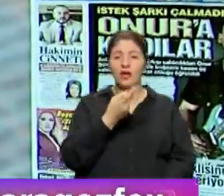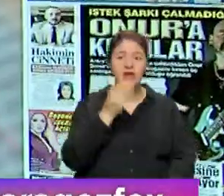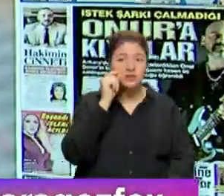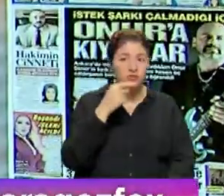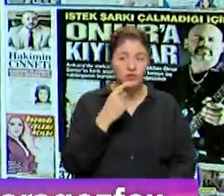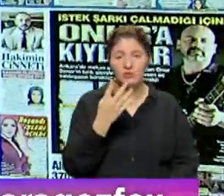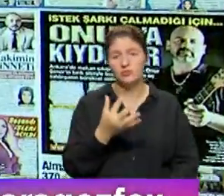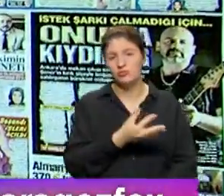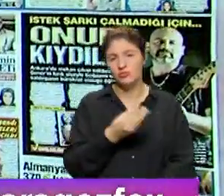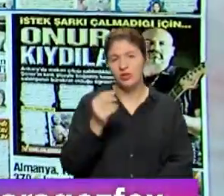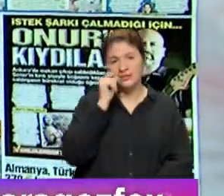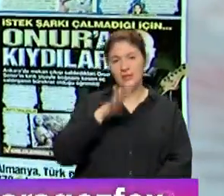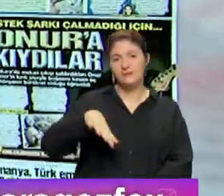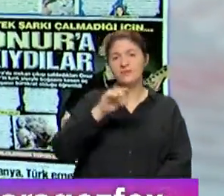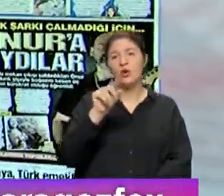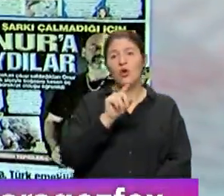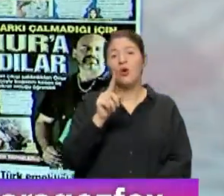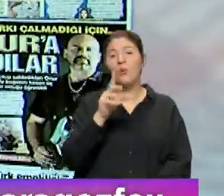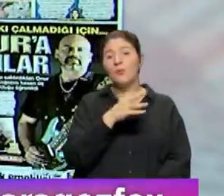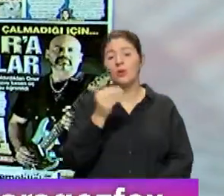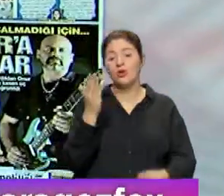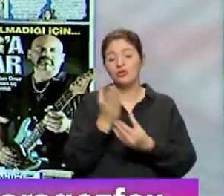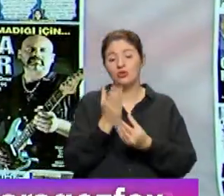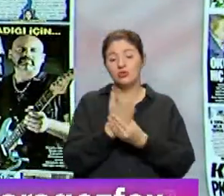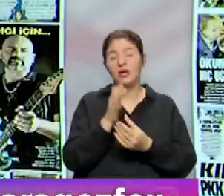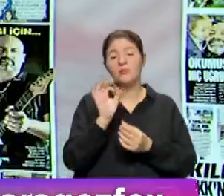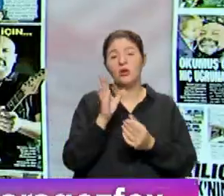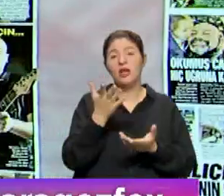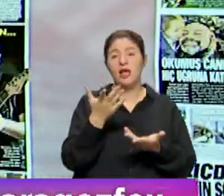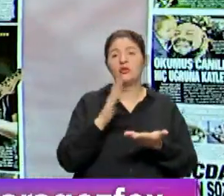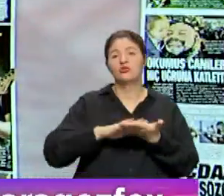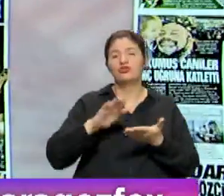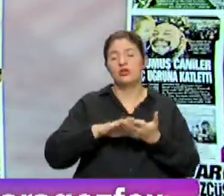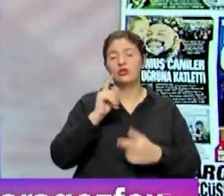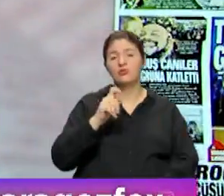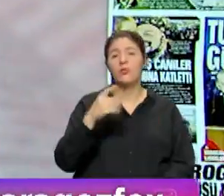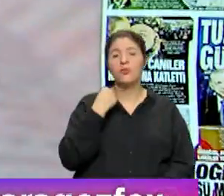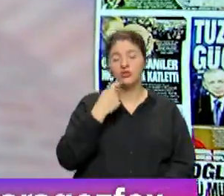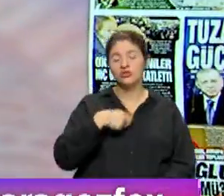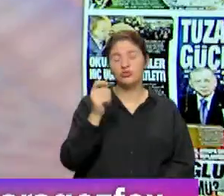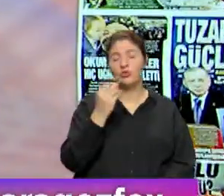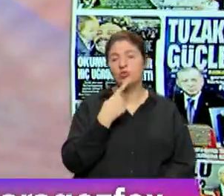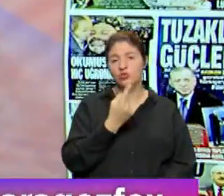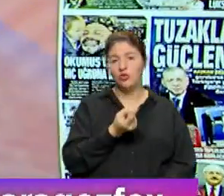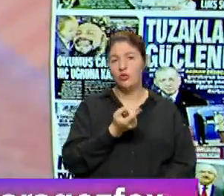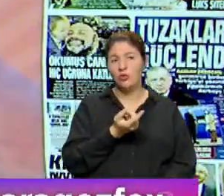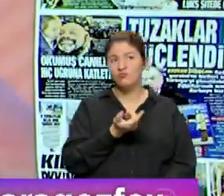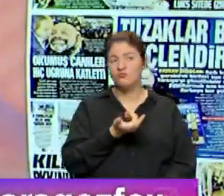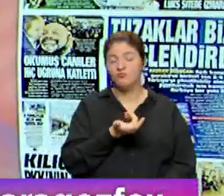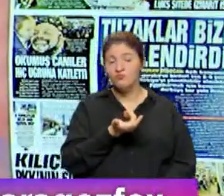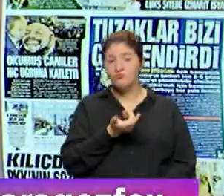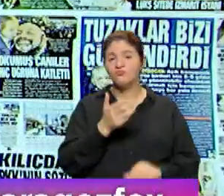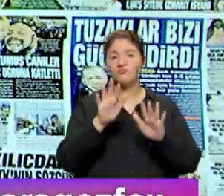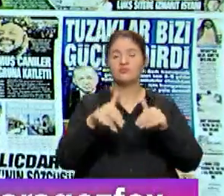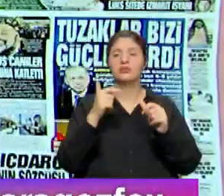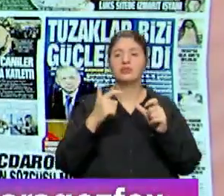söyleniyor 5,5 milyon insana 10 milyon dosyanın da bu şekilde revize edileceği o borçların silineceği söyleniyor meclis